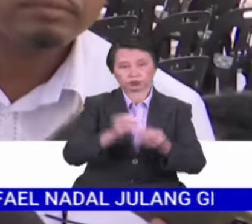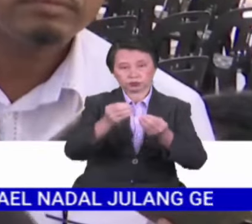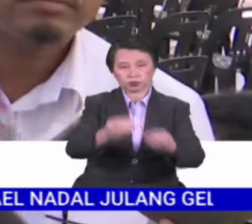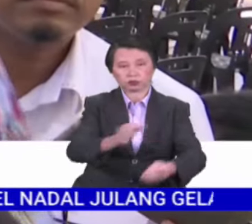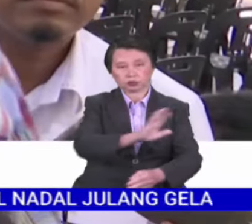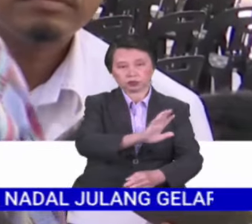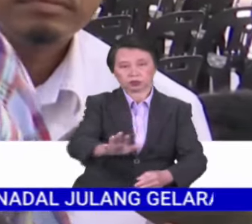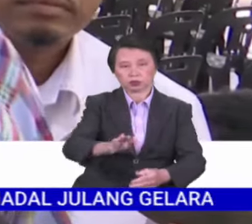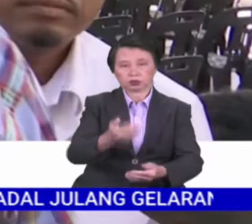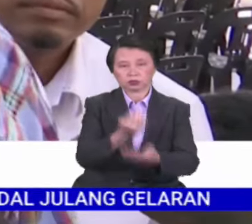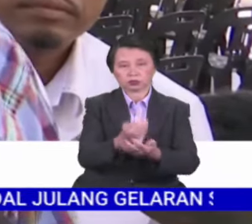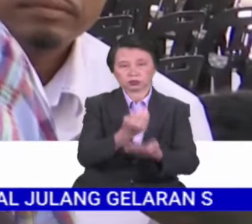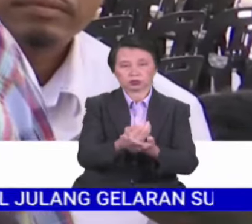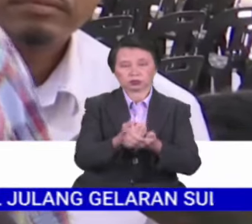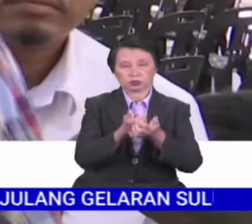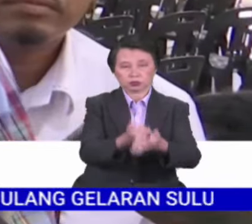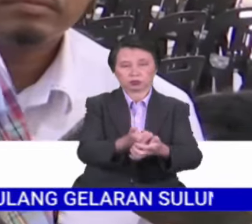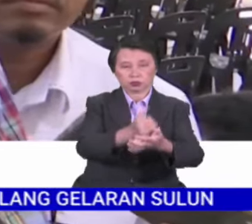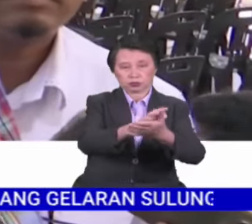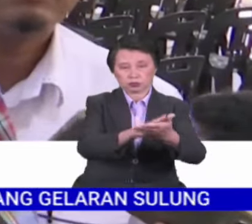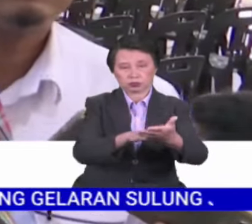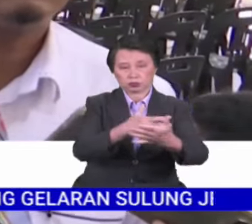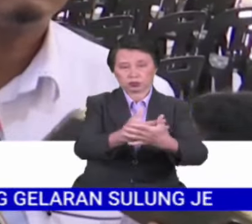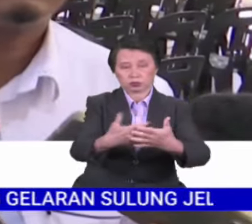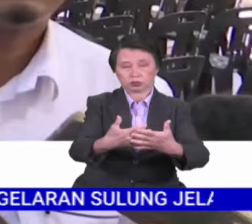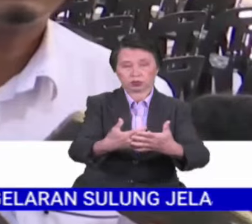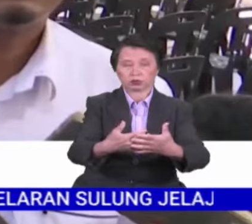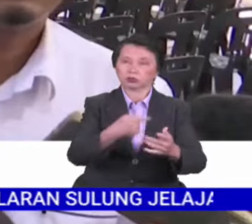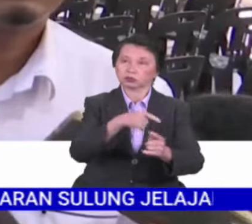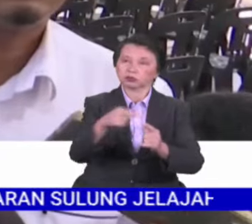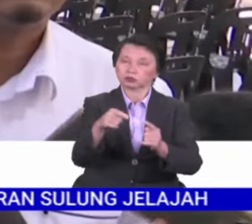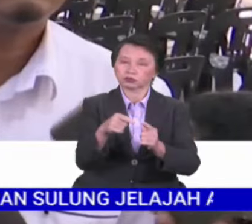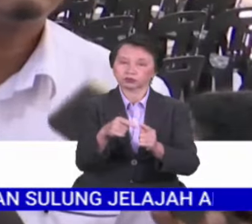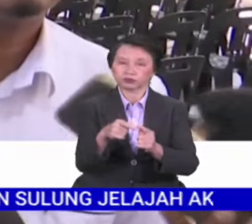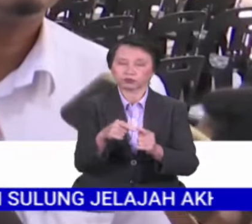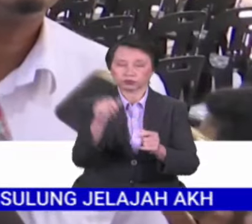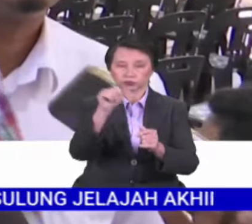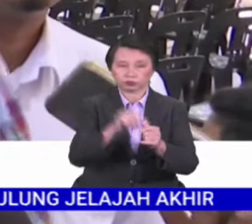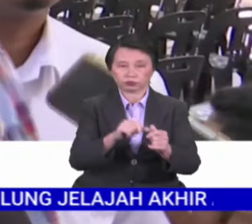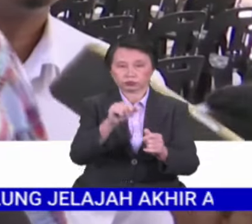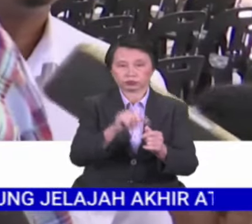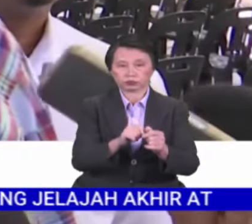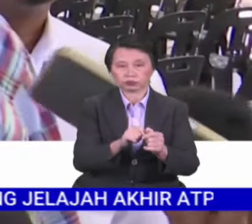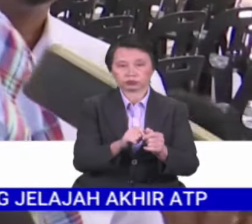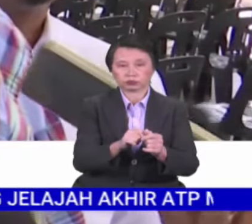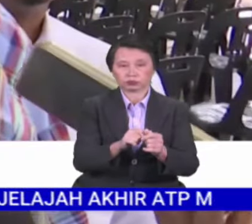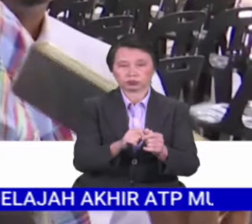mereka insentif secara berkala pada setiap